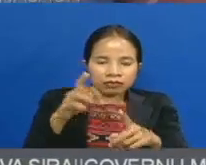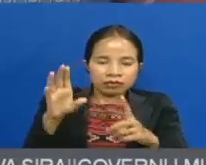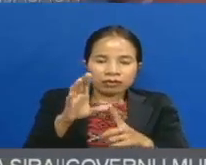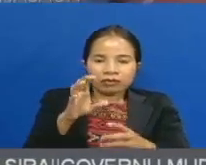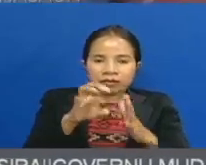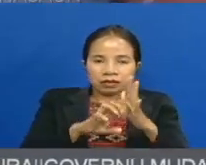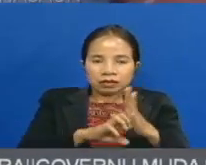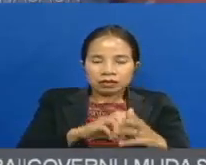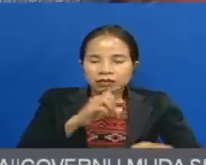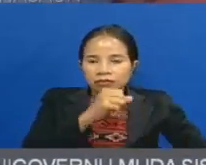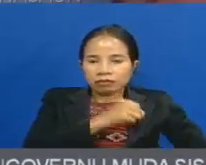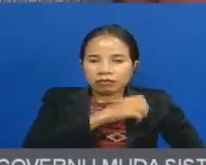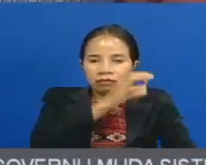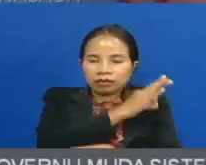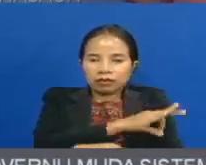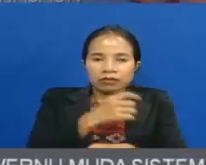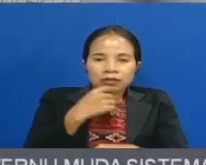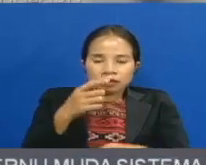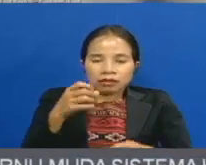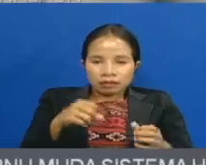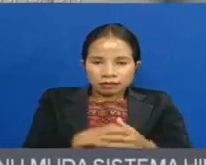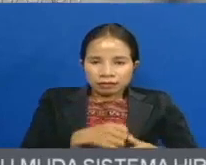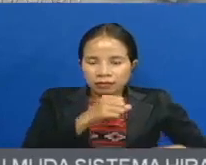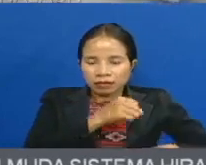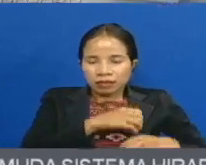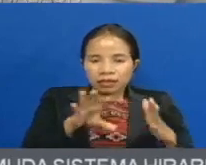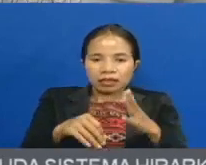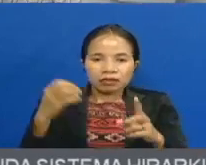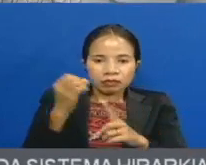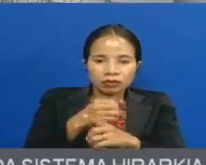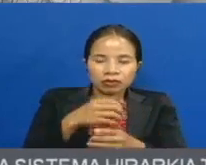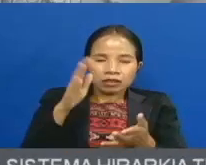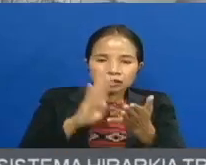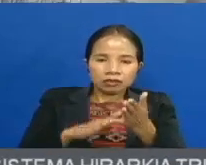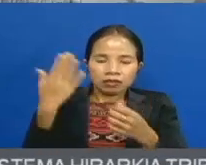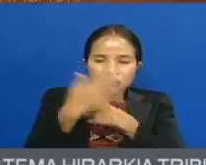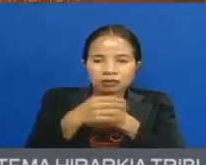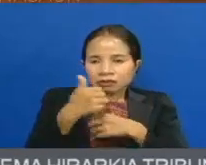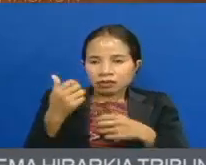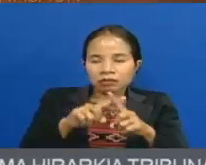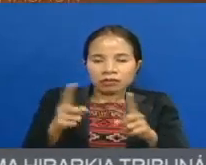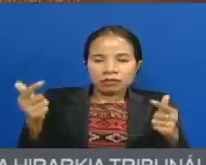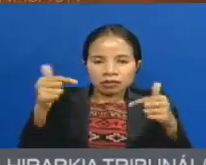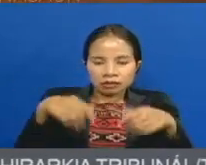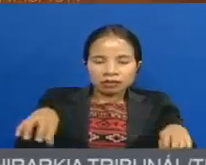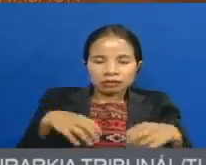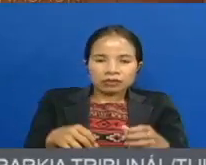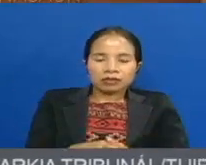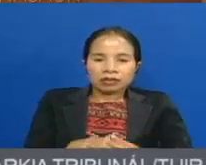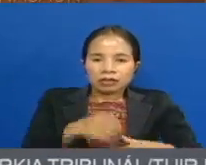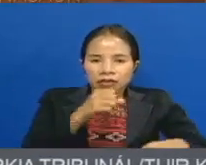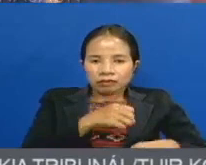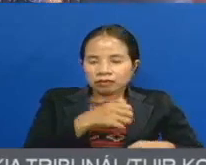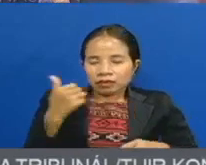General Falu Ratelaik argumenta, militar ne beheta oportunidade de estuda e nação selo, mas be fila mais servi fali instituição selo,